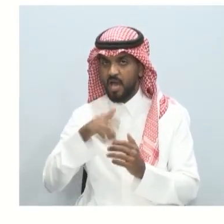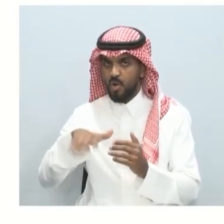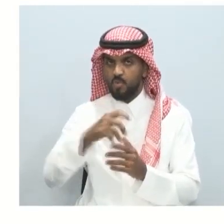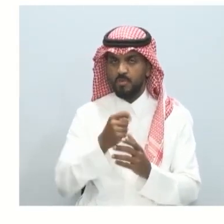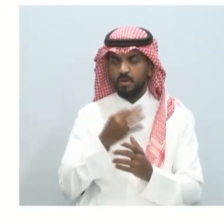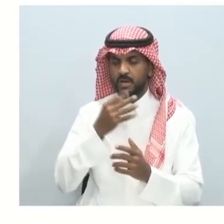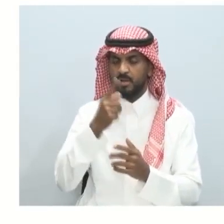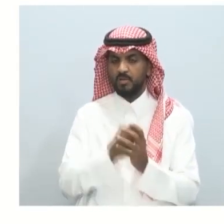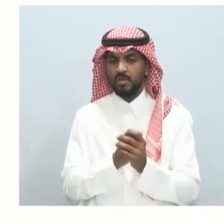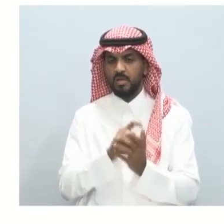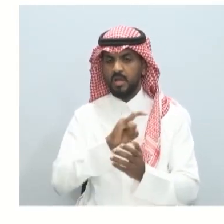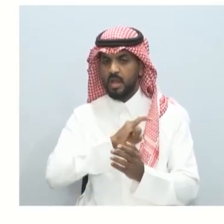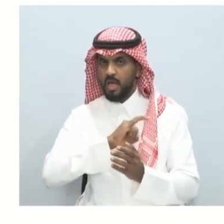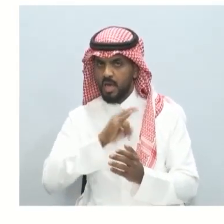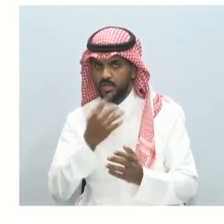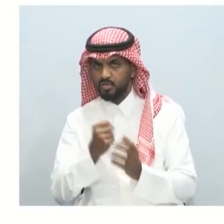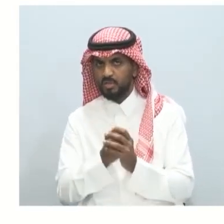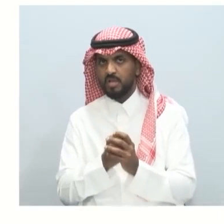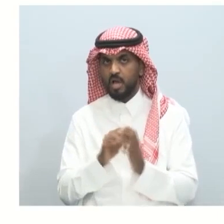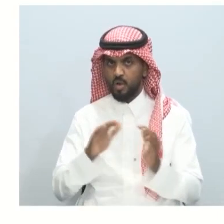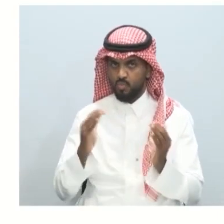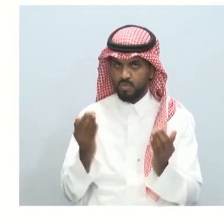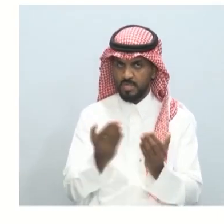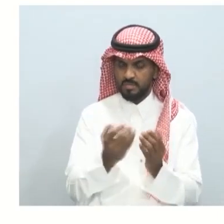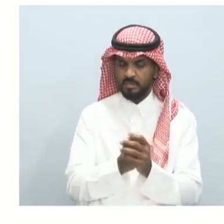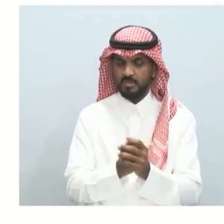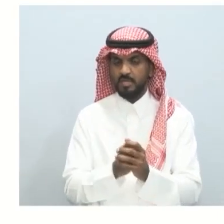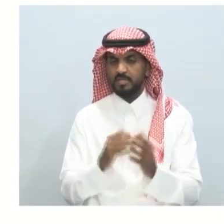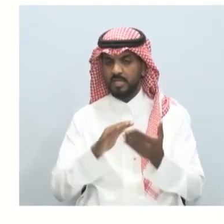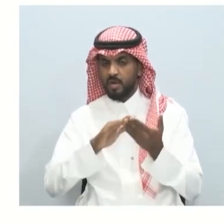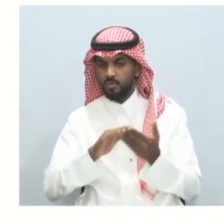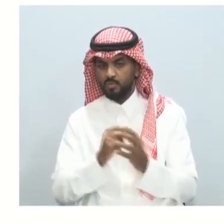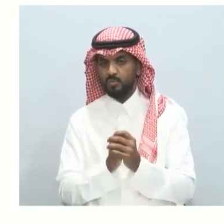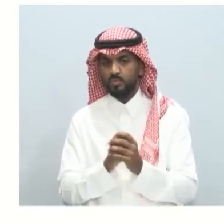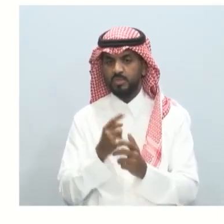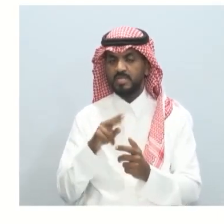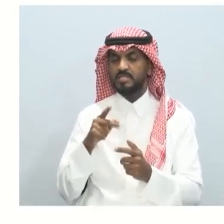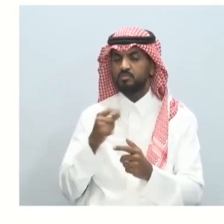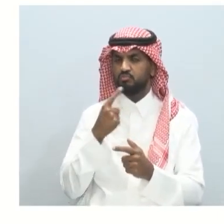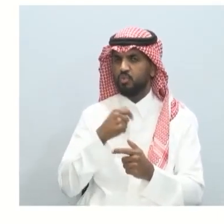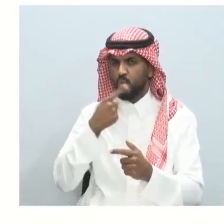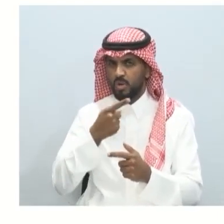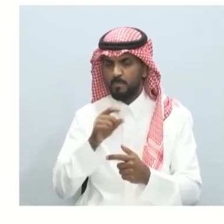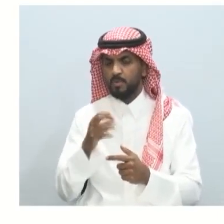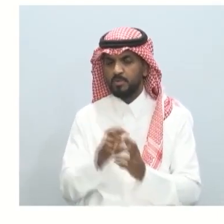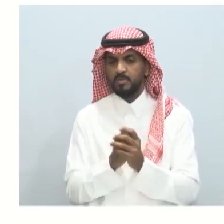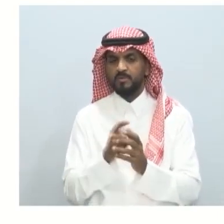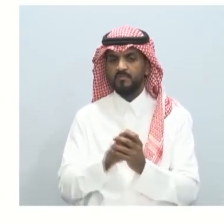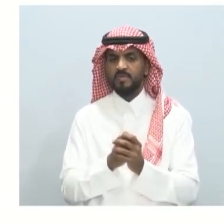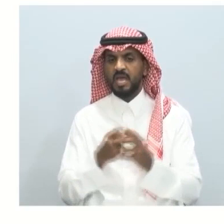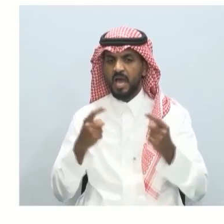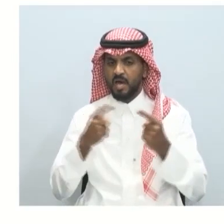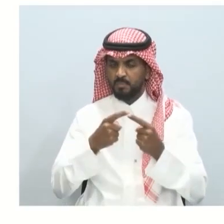الله لا يعجز القوم اذا تعاونوا وتزعم بنو تميم ان صبره بن شيمان قال في حرب مسعود